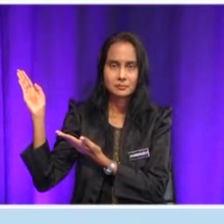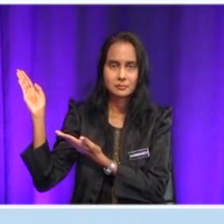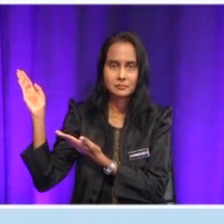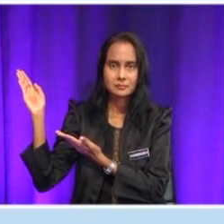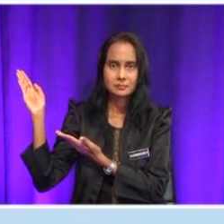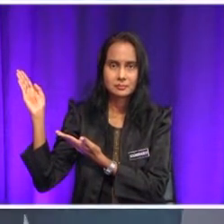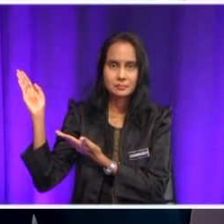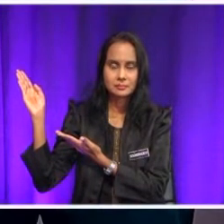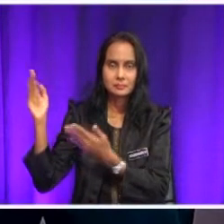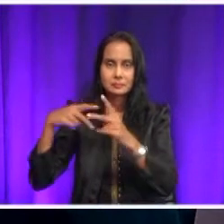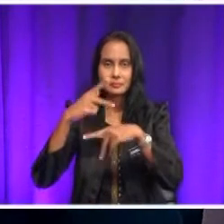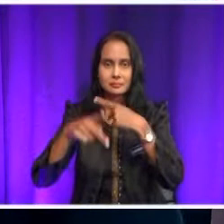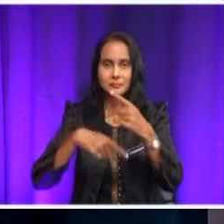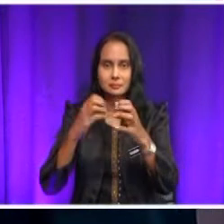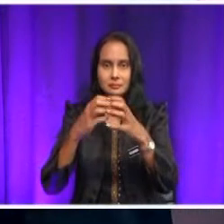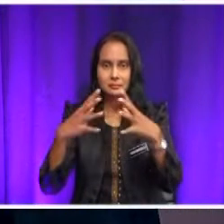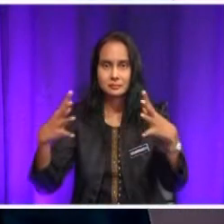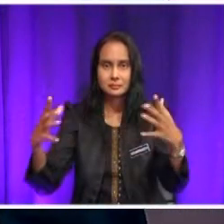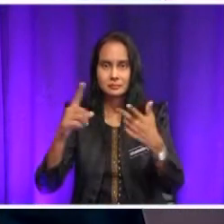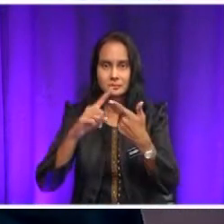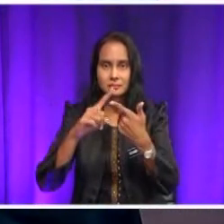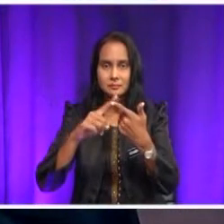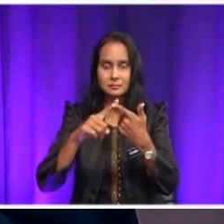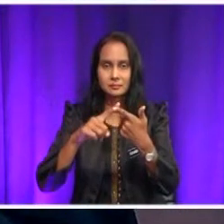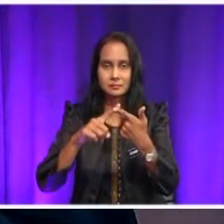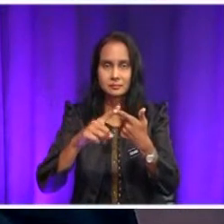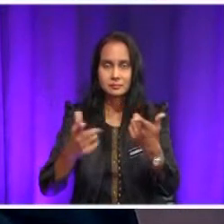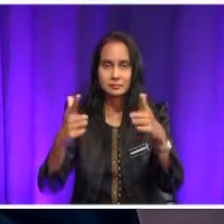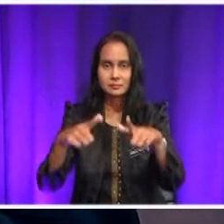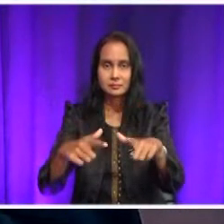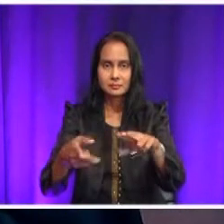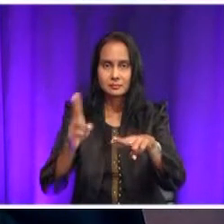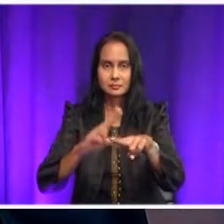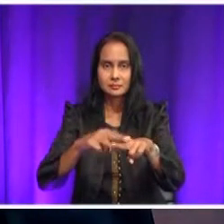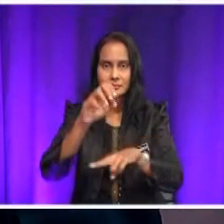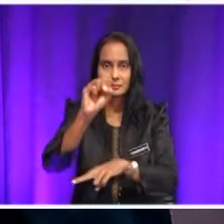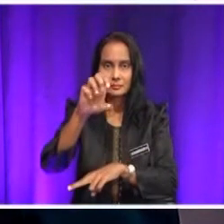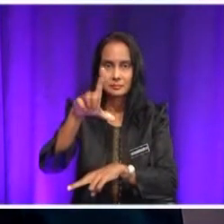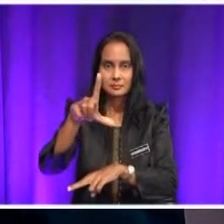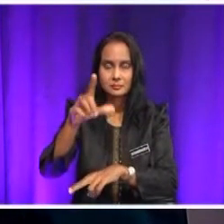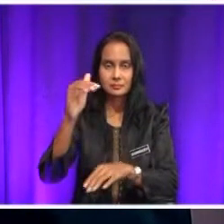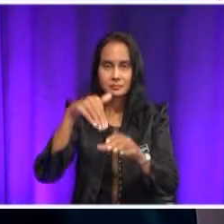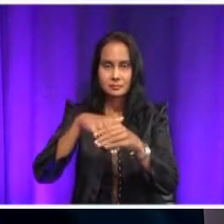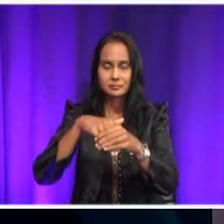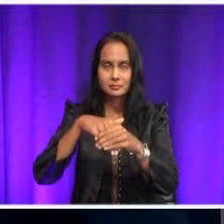jadi proses pembesaran sekunder Ini berlakunya pertambahan sel dalam sel